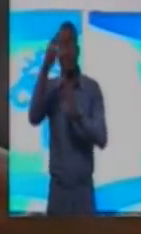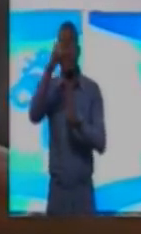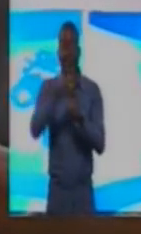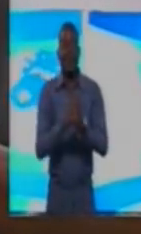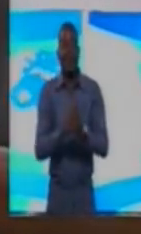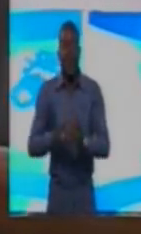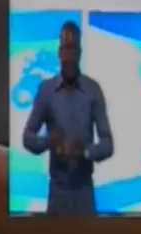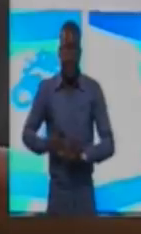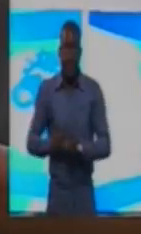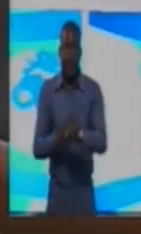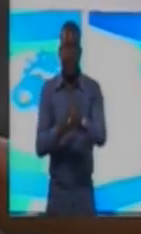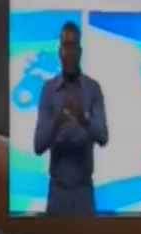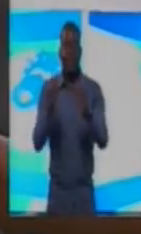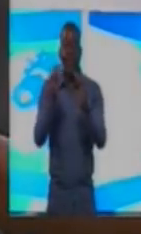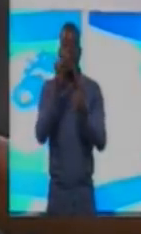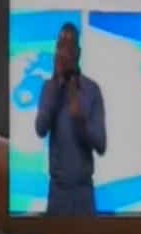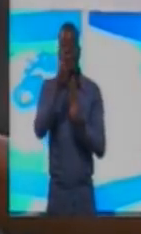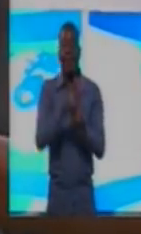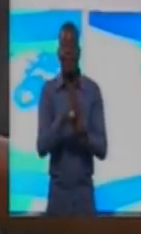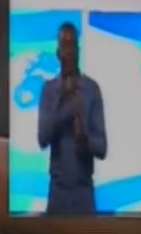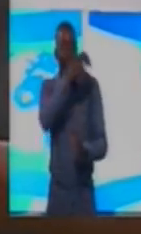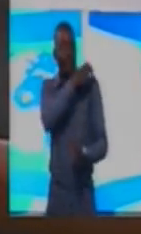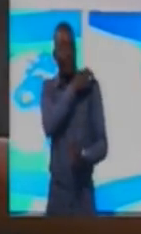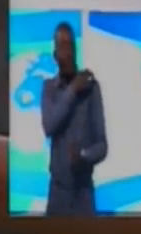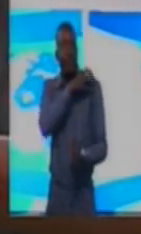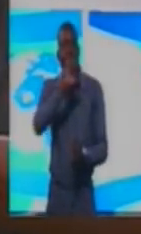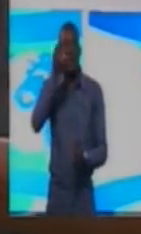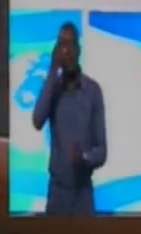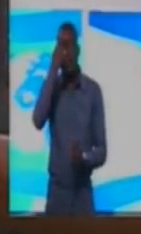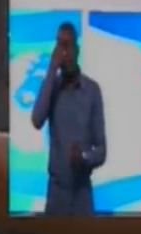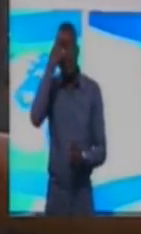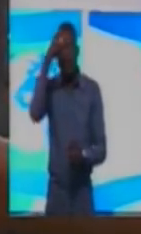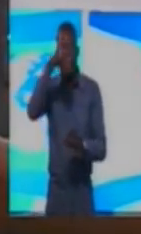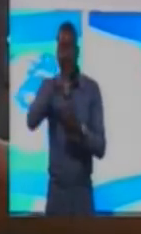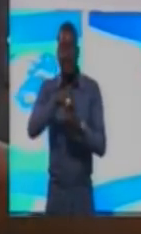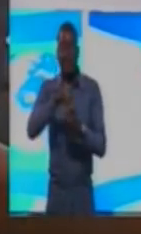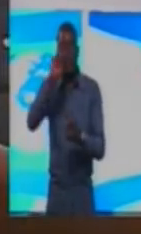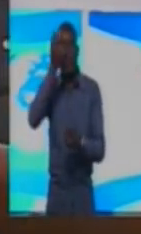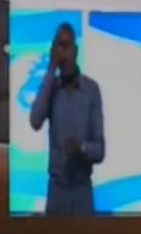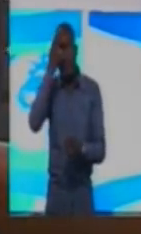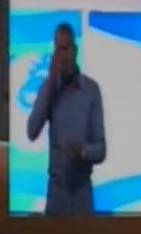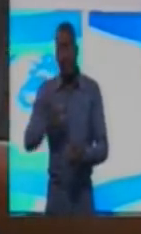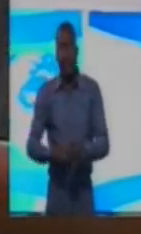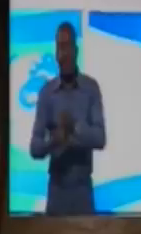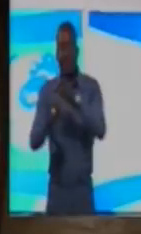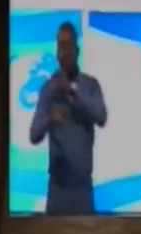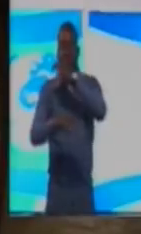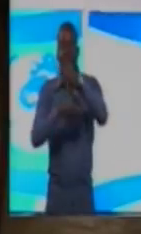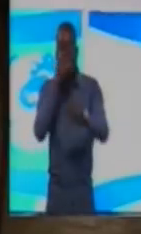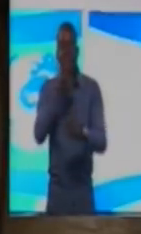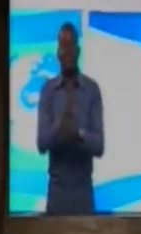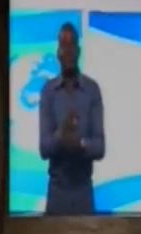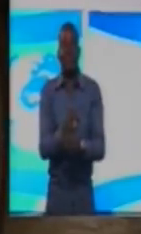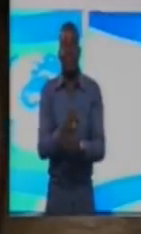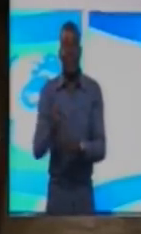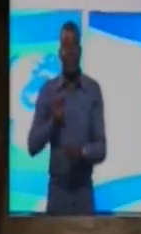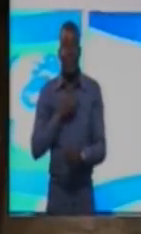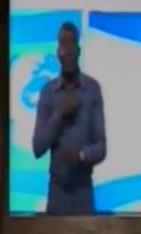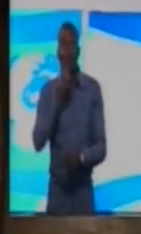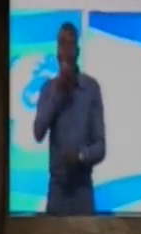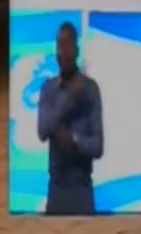et d'accompagner également le chef de l'État dans sa politique de sécurisation de notre nation. Et nous sommes très